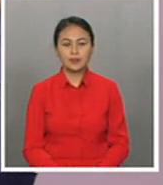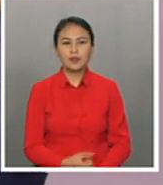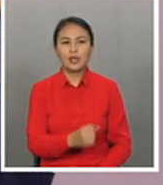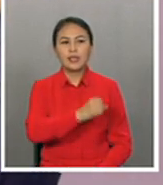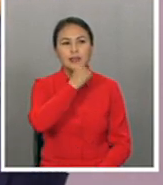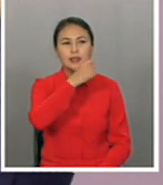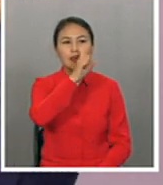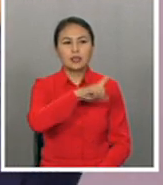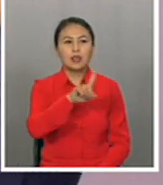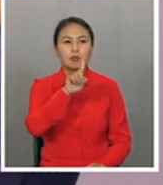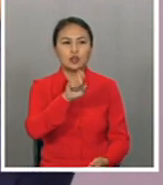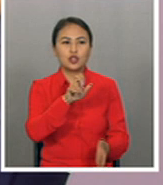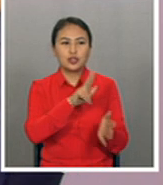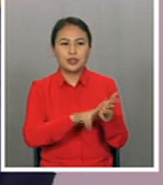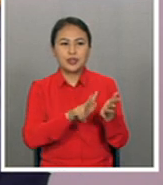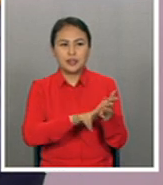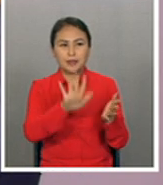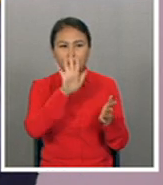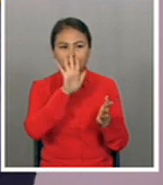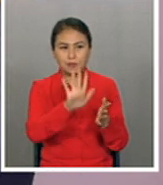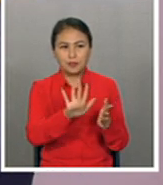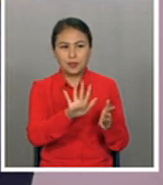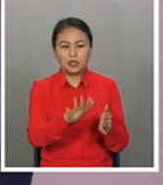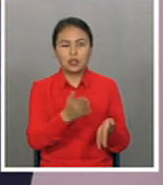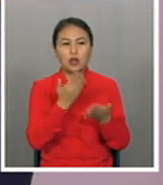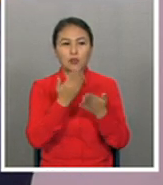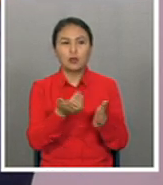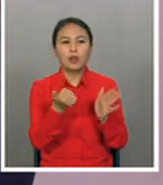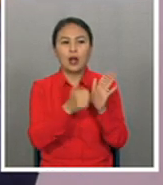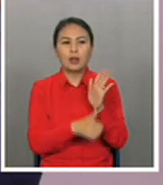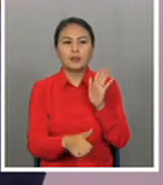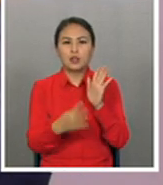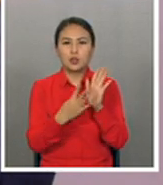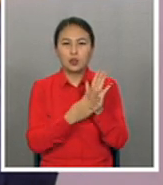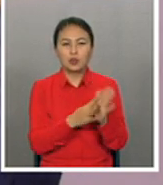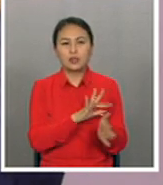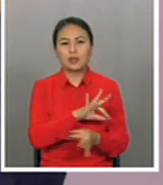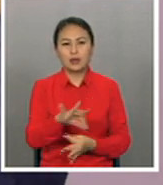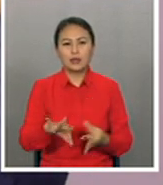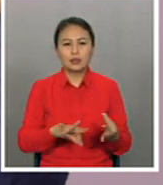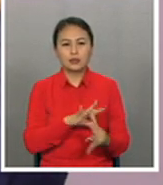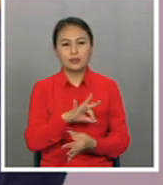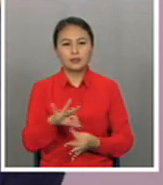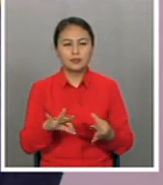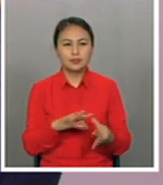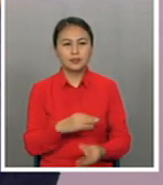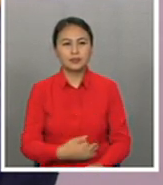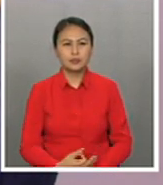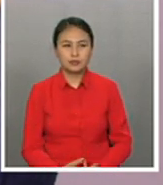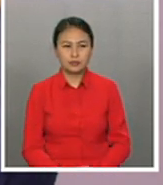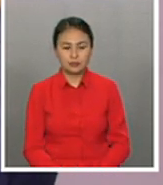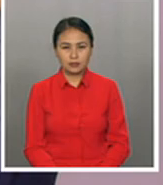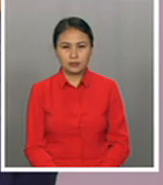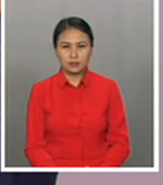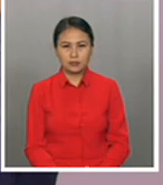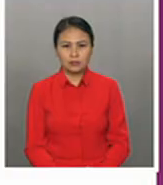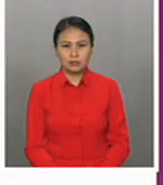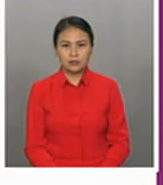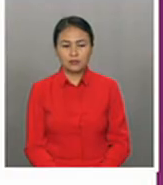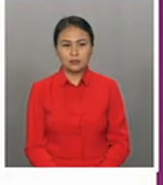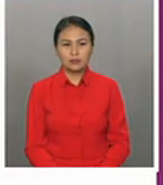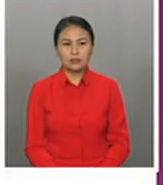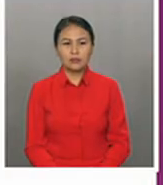құрайық. Ересек адам 185, бұл балаларға қарағанда 69-ға